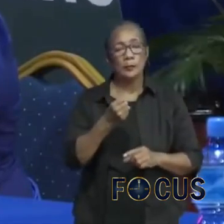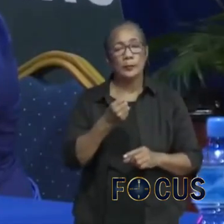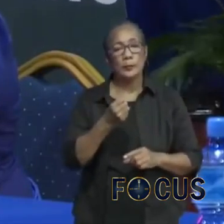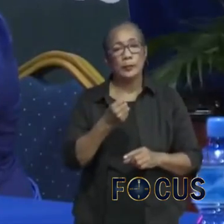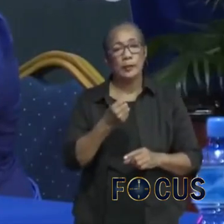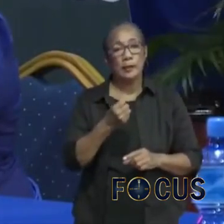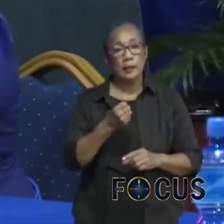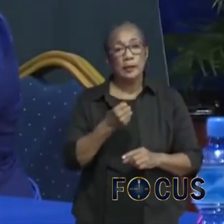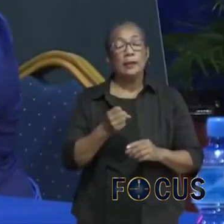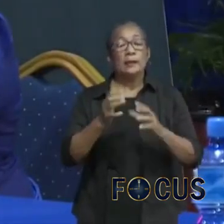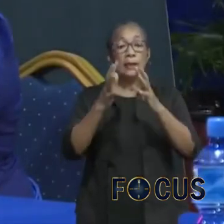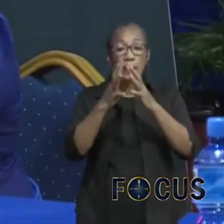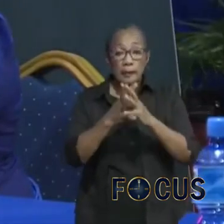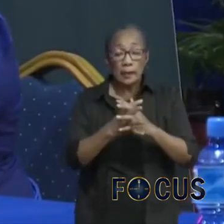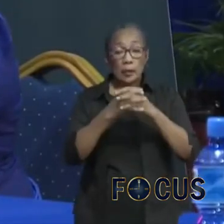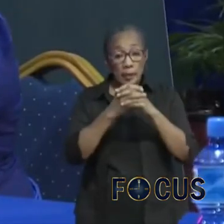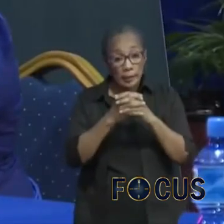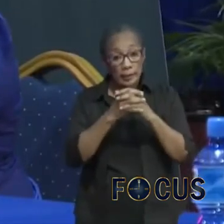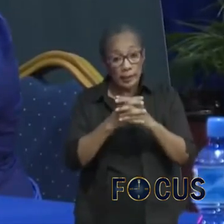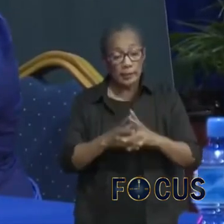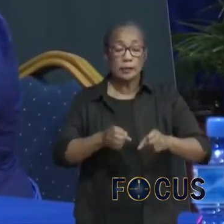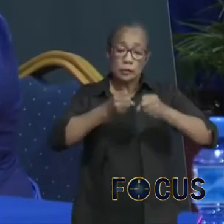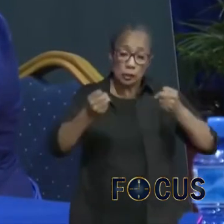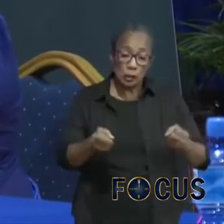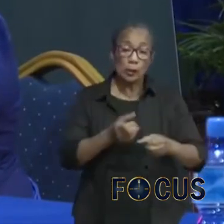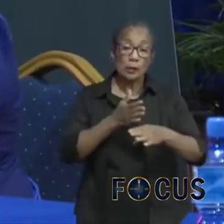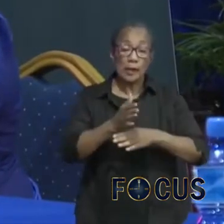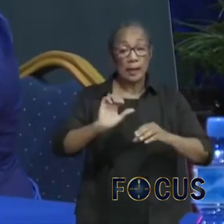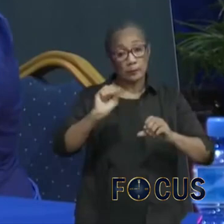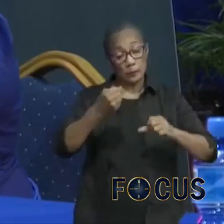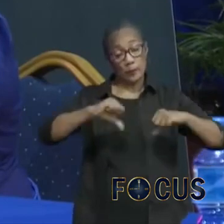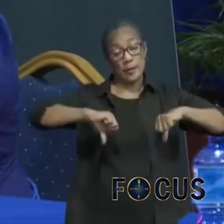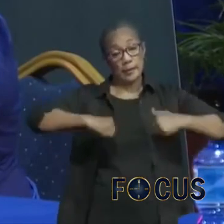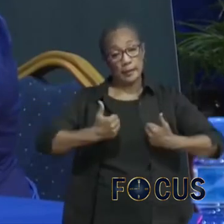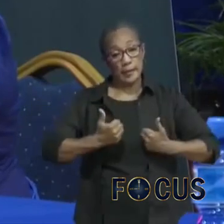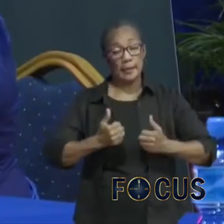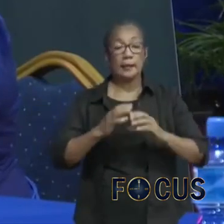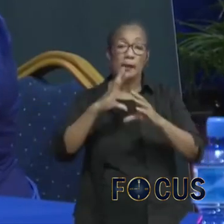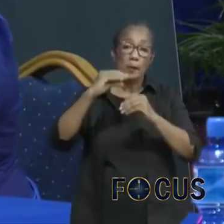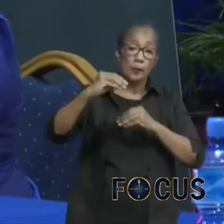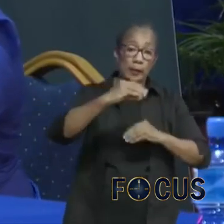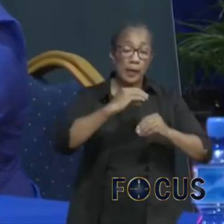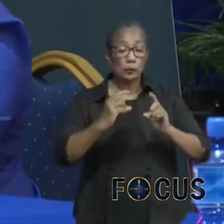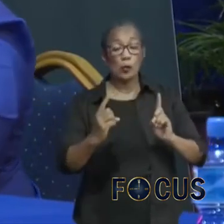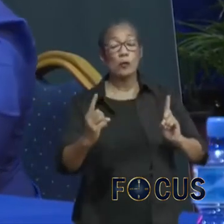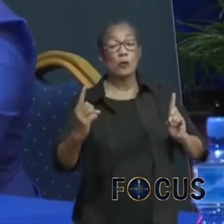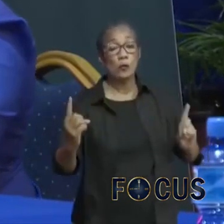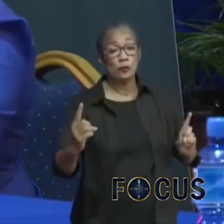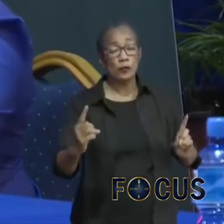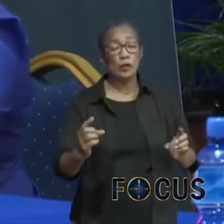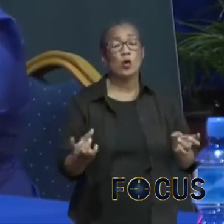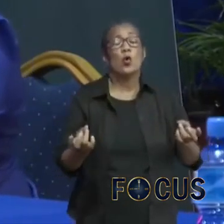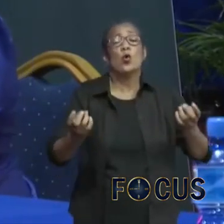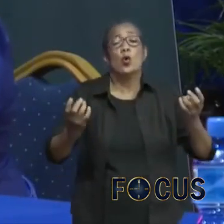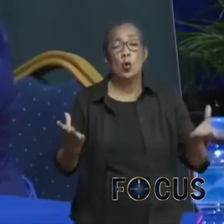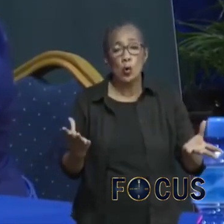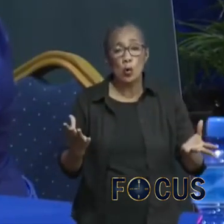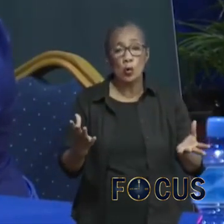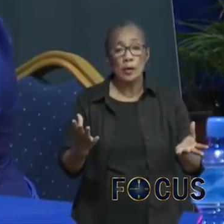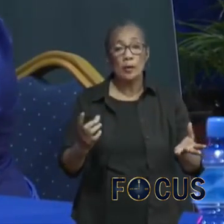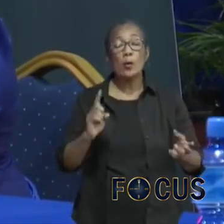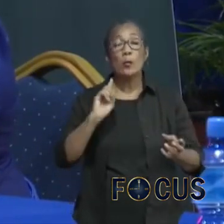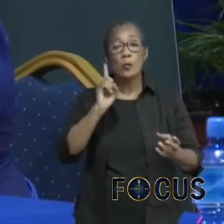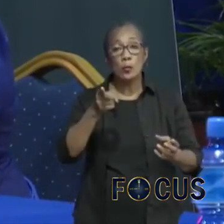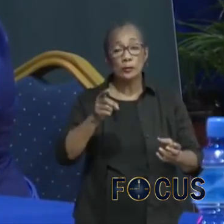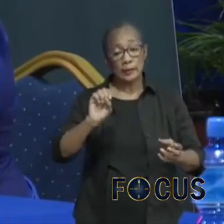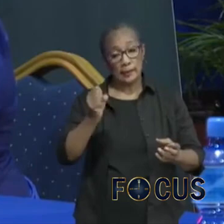de religieuze activiteiten te kunnen uitoefenen. We hebben gesproken over social distancing, op welke wijze men in de